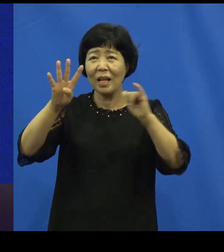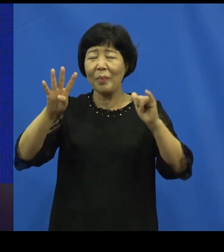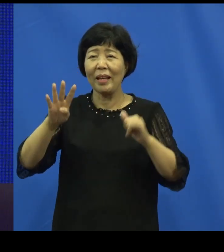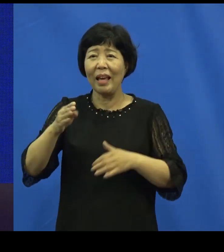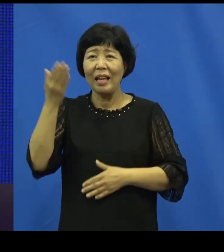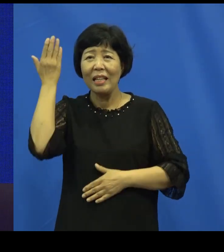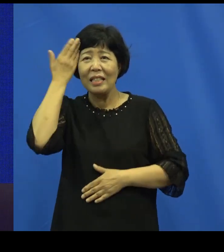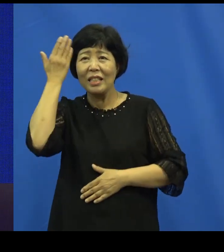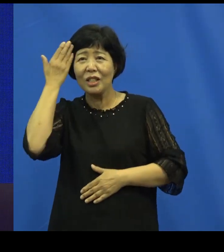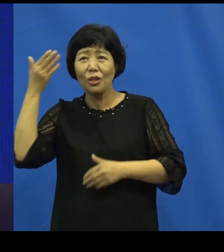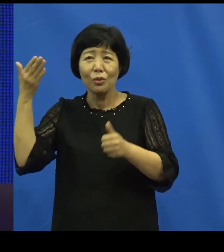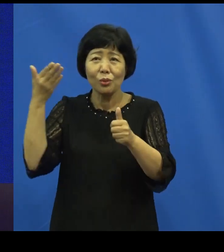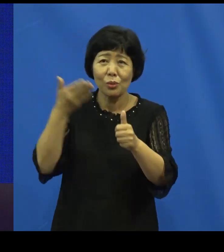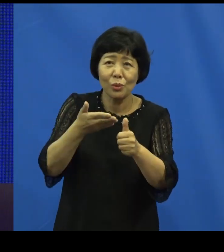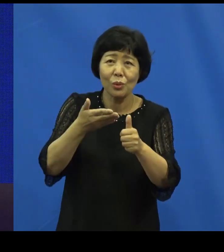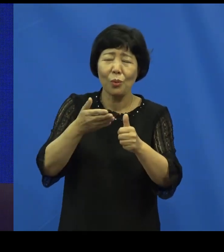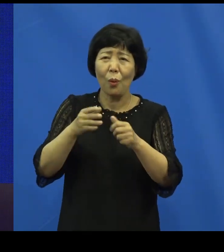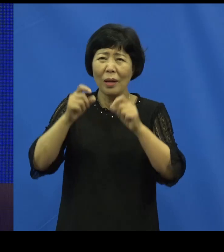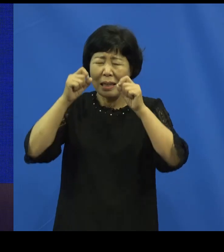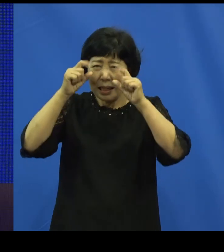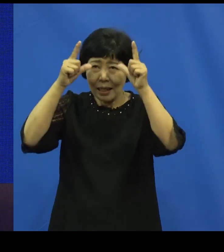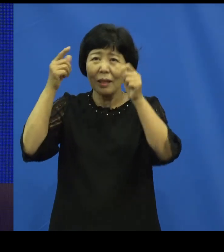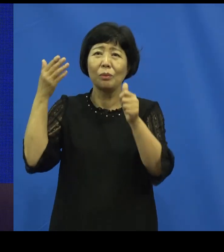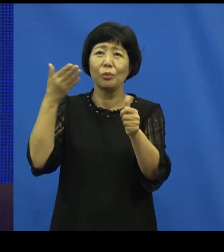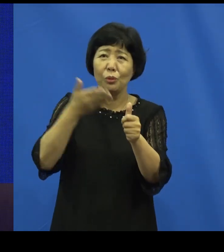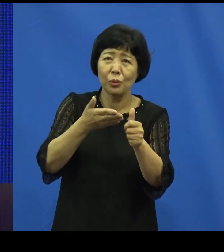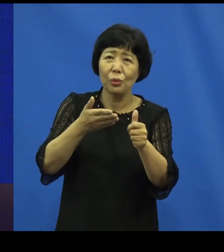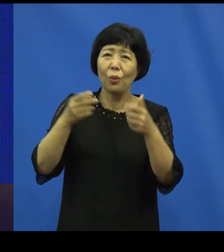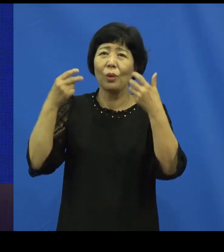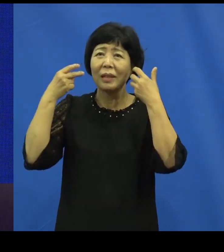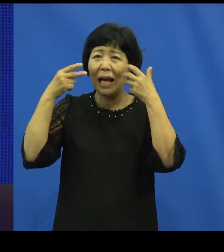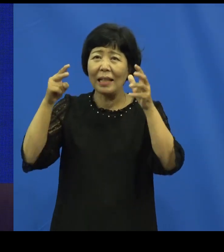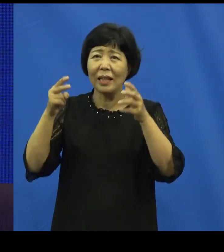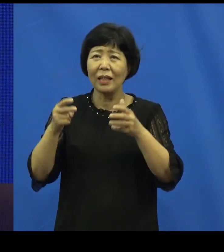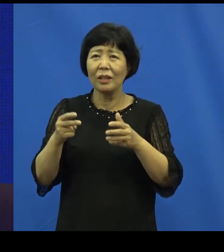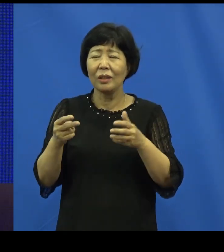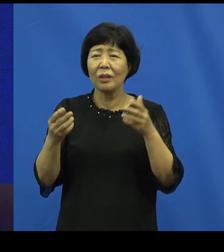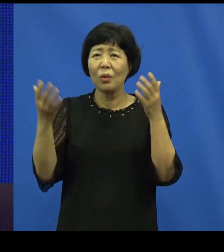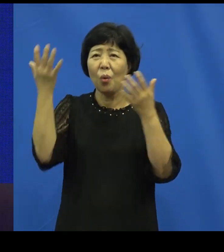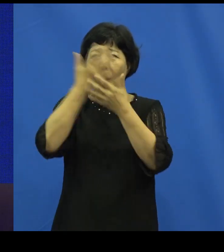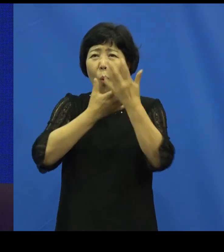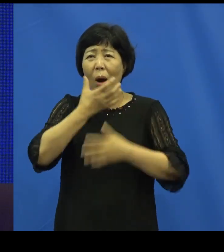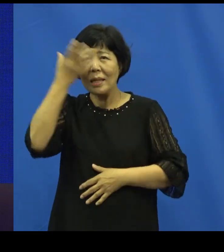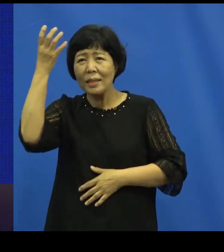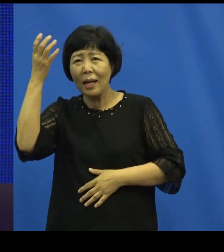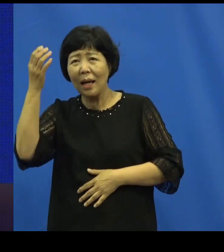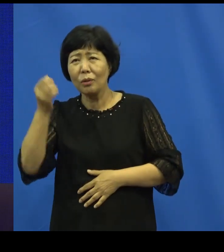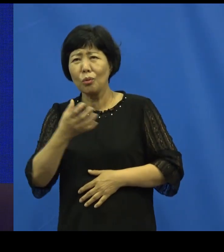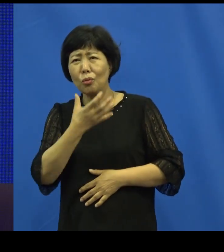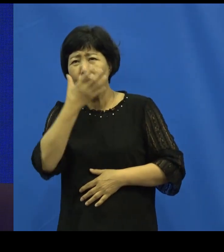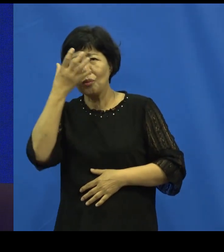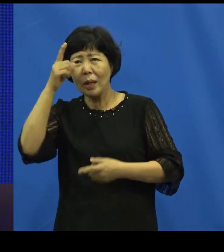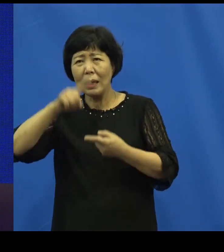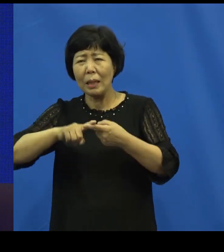하시고 지혜를 주셨으니 다니엘은 또 모든 환상과 꿈을 깨달아 알더라.